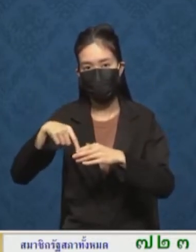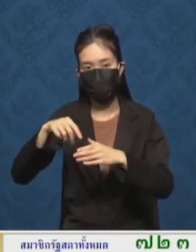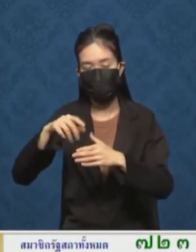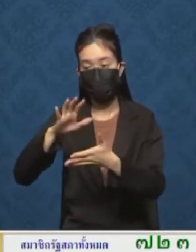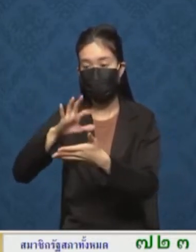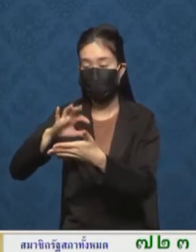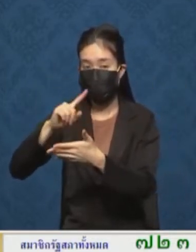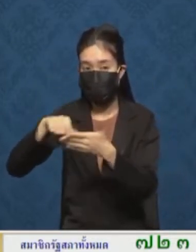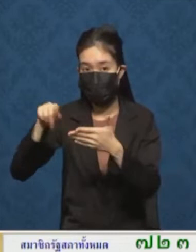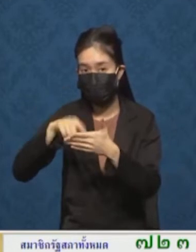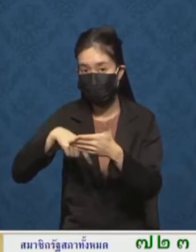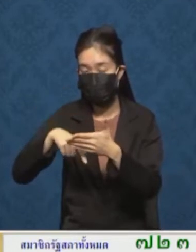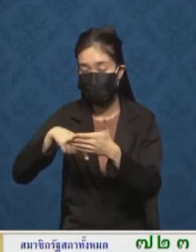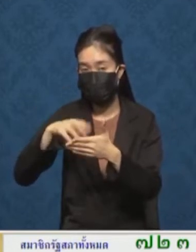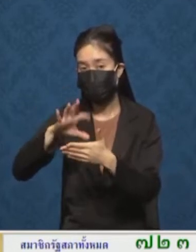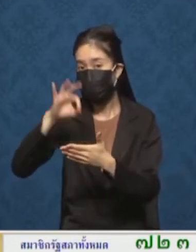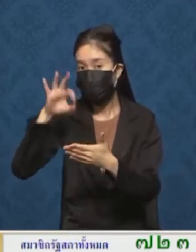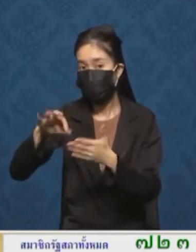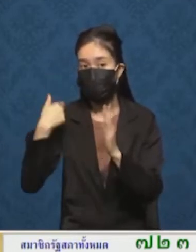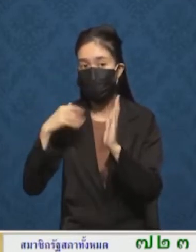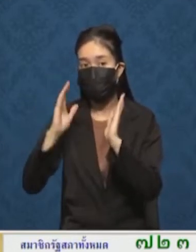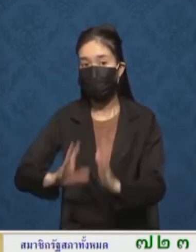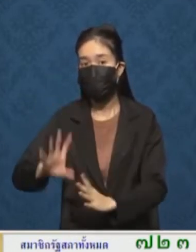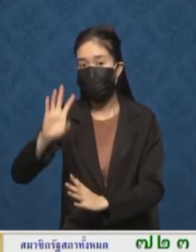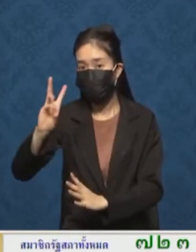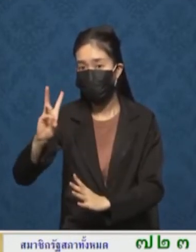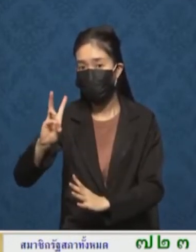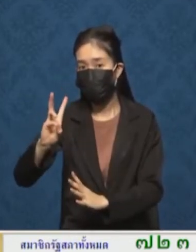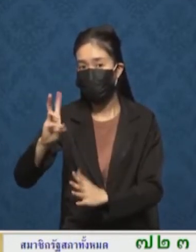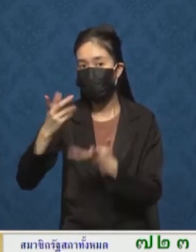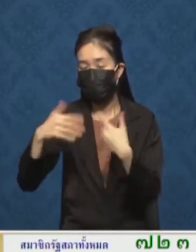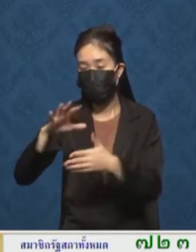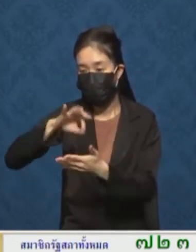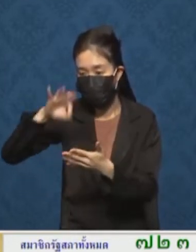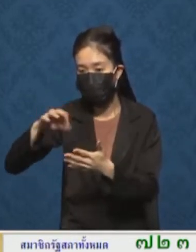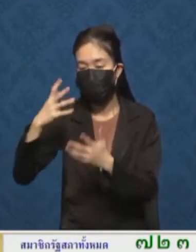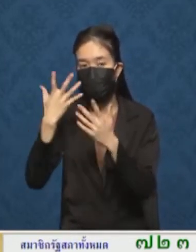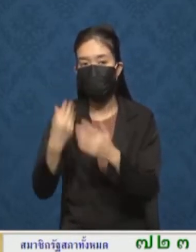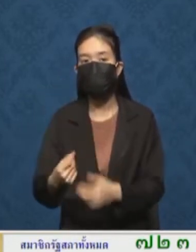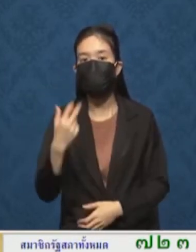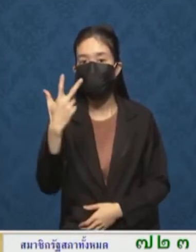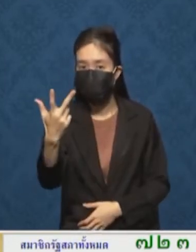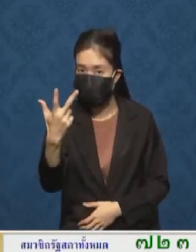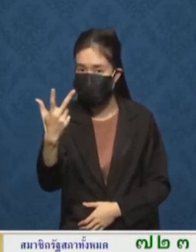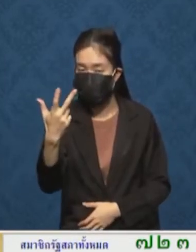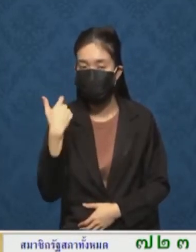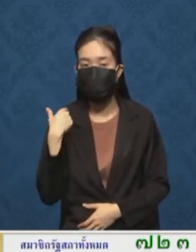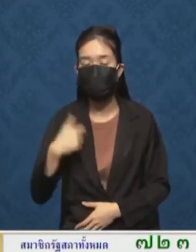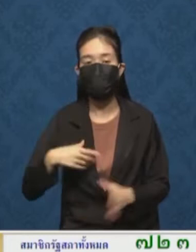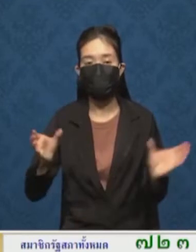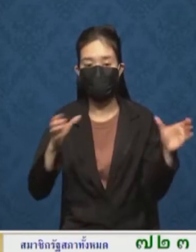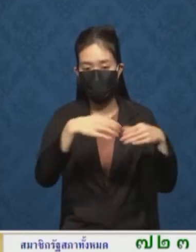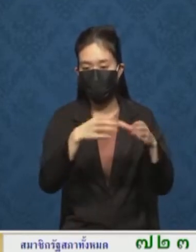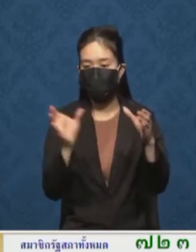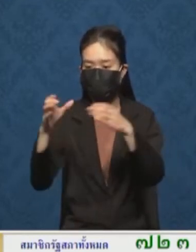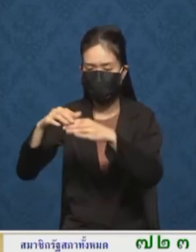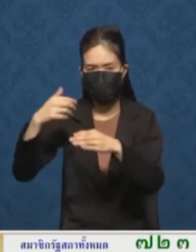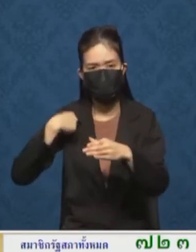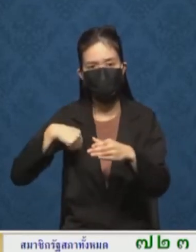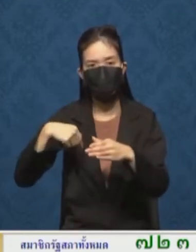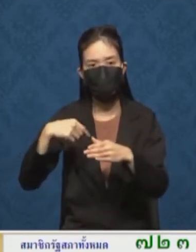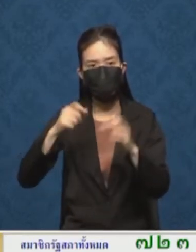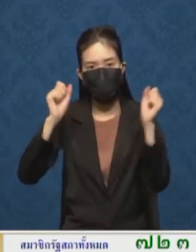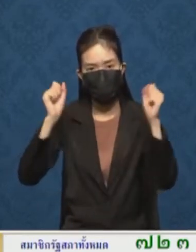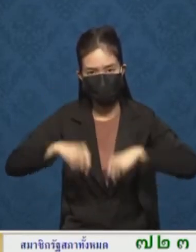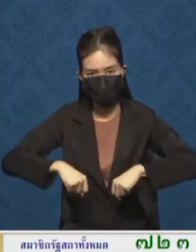มีการเมืทรบาลมาตัสิ้เก Negativeแต